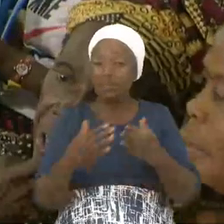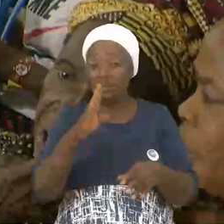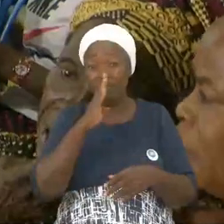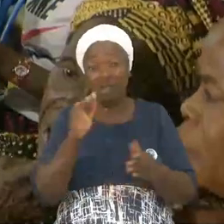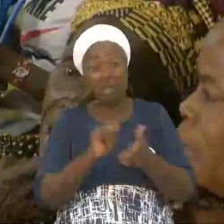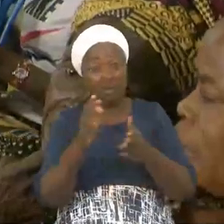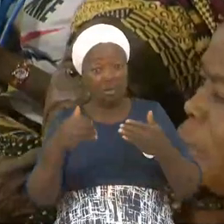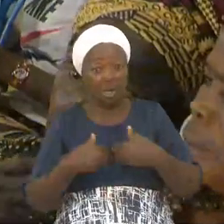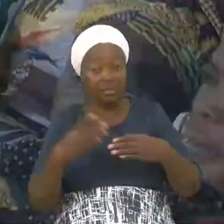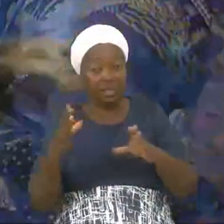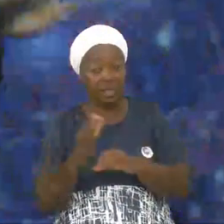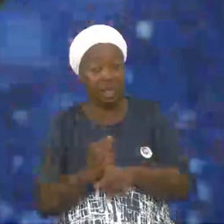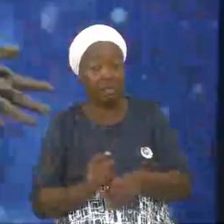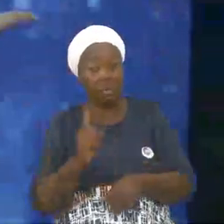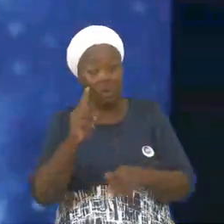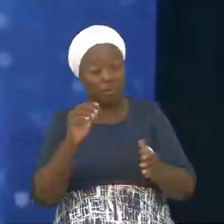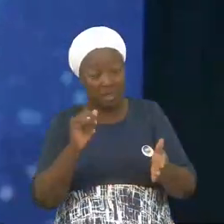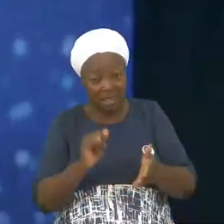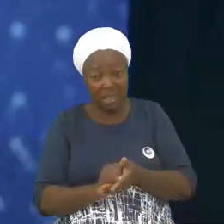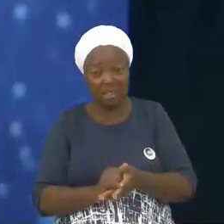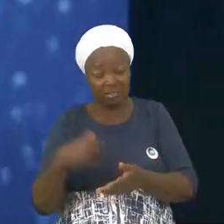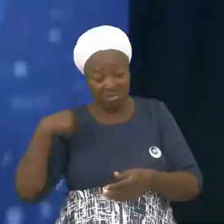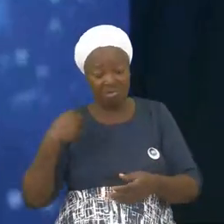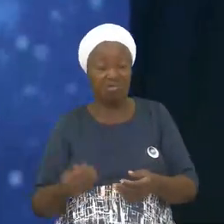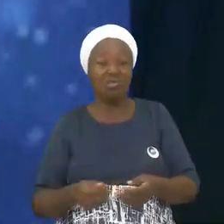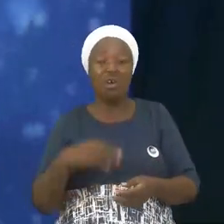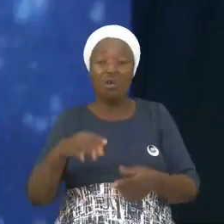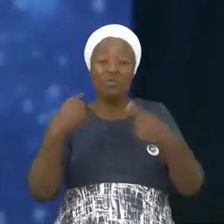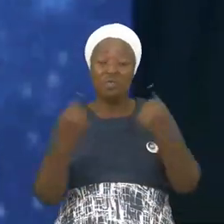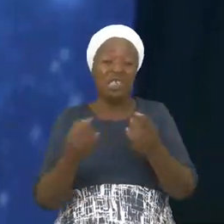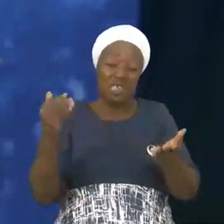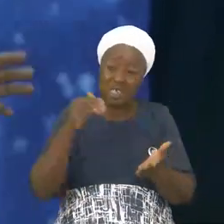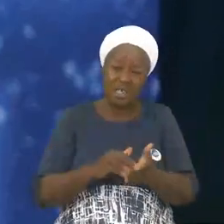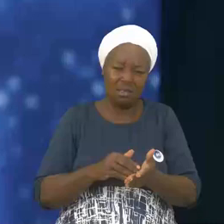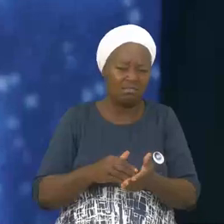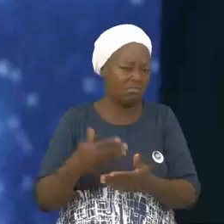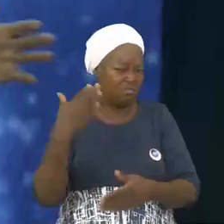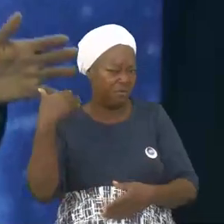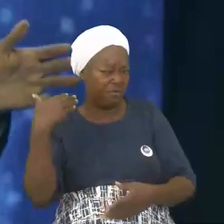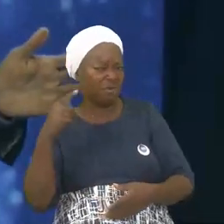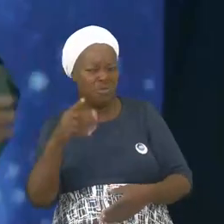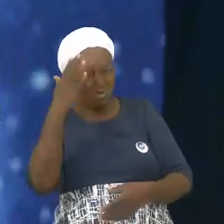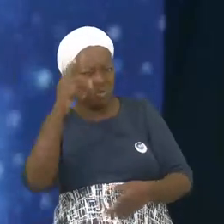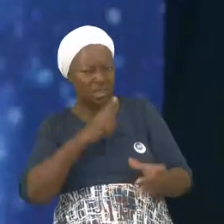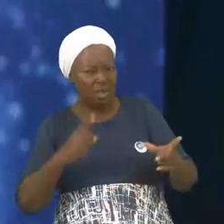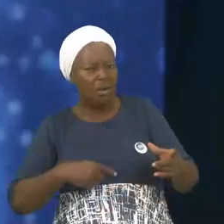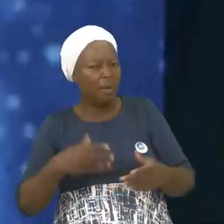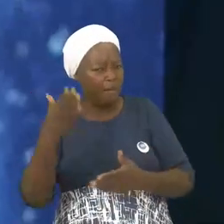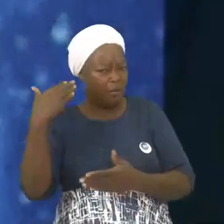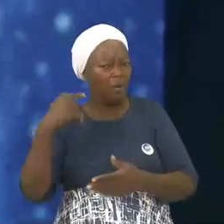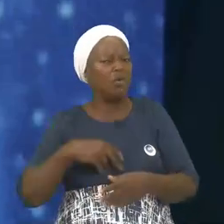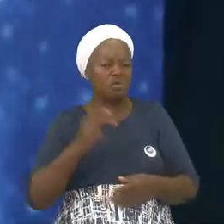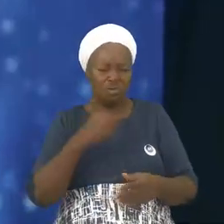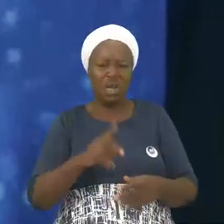de Jésus. Ça peut être peut-être que tu as pris le filet, tu connaissais le Seigneur avant, tu